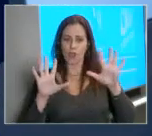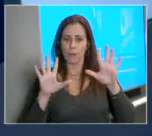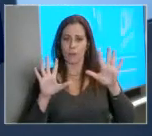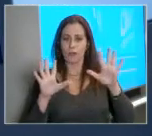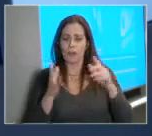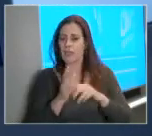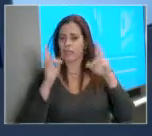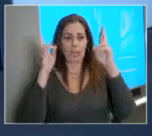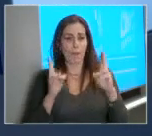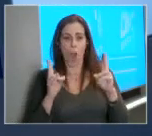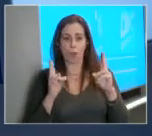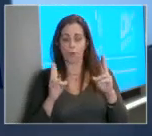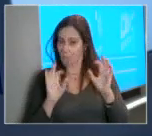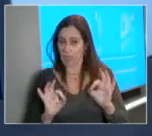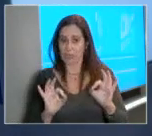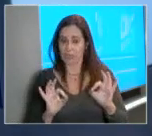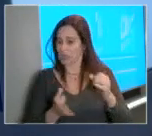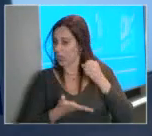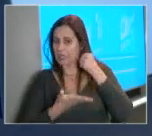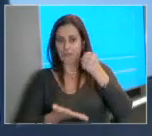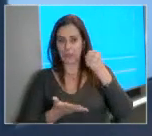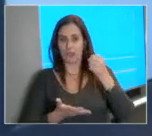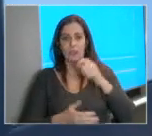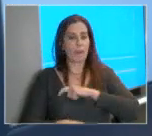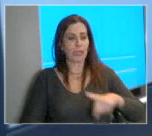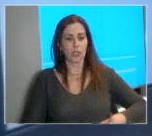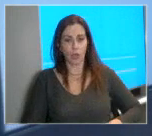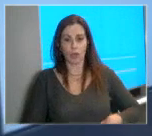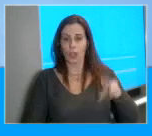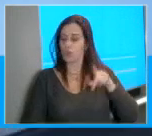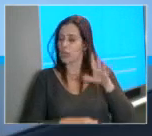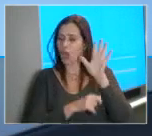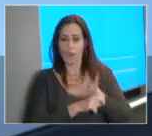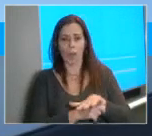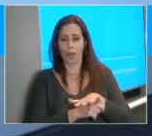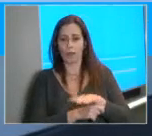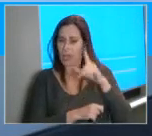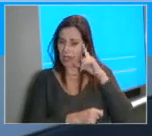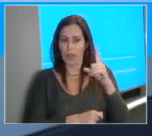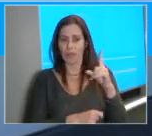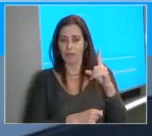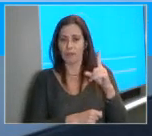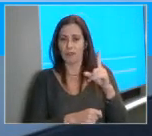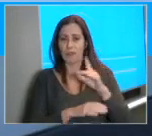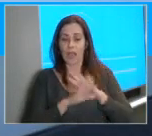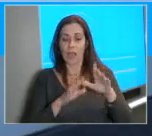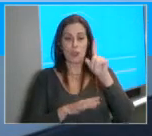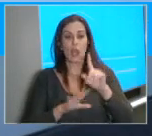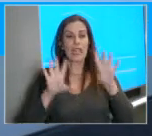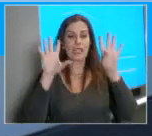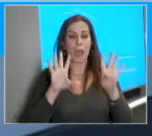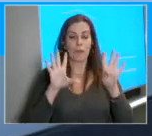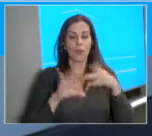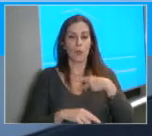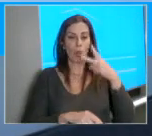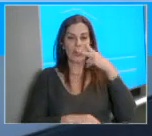בסוג של כיפאון מעשי, תקציבי, ברשויות המקומיות. יש לזה השלכות, לדעתי, שהן רק בראשון התשיעי.